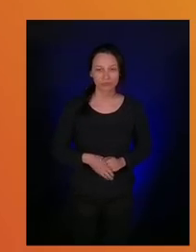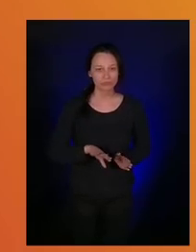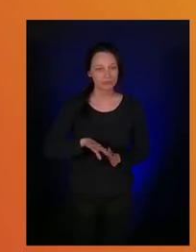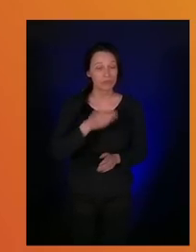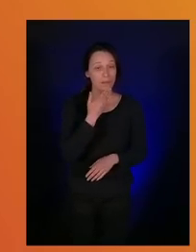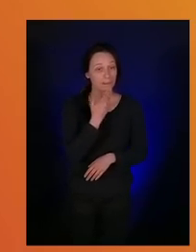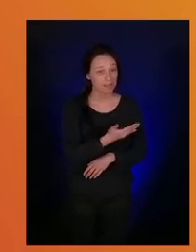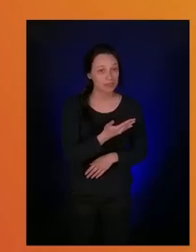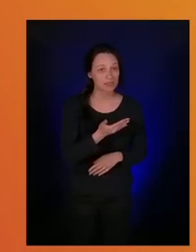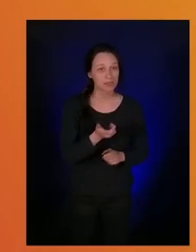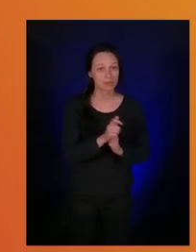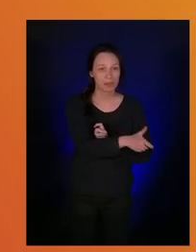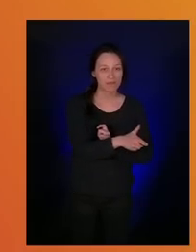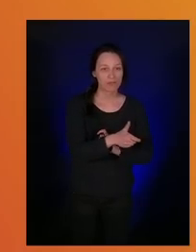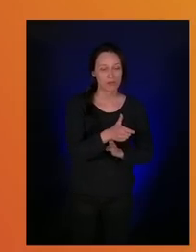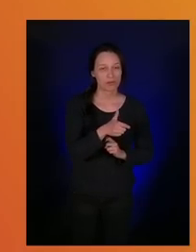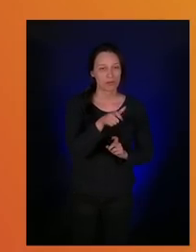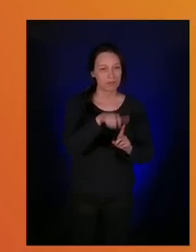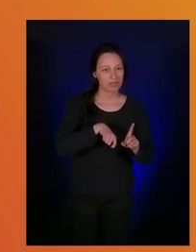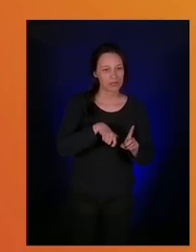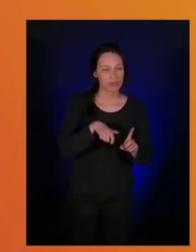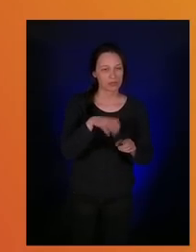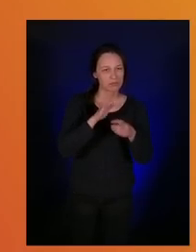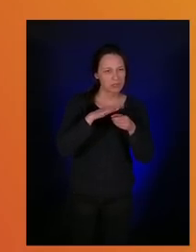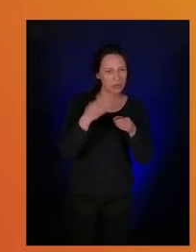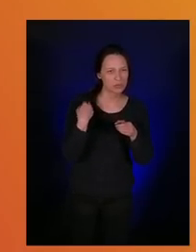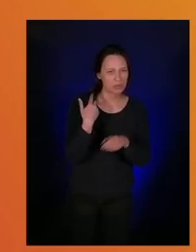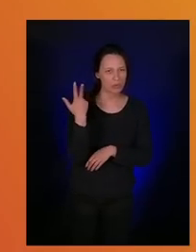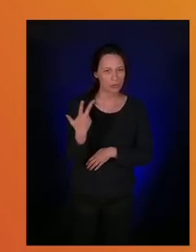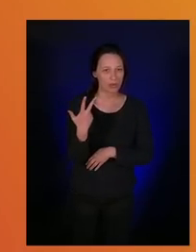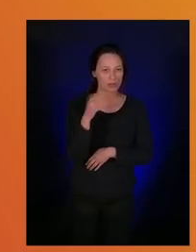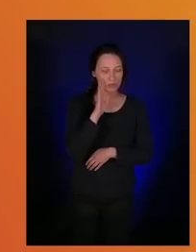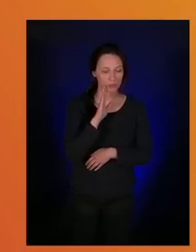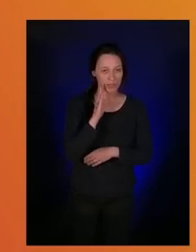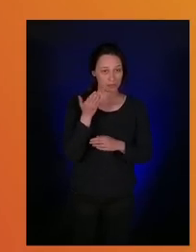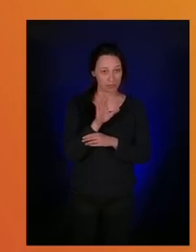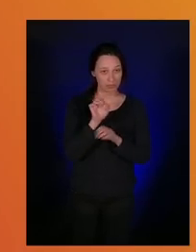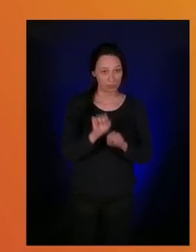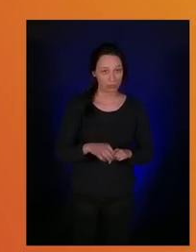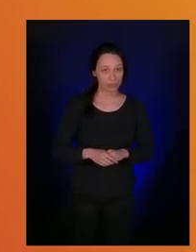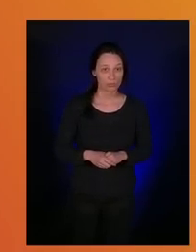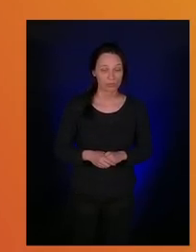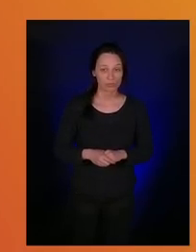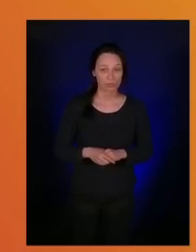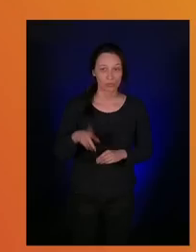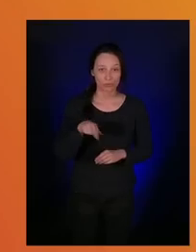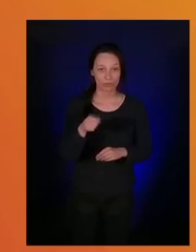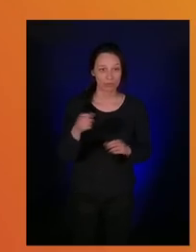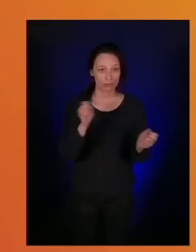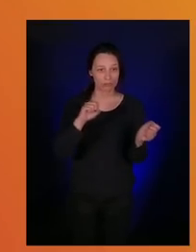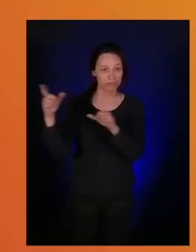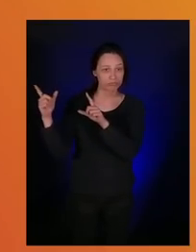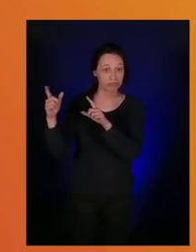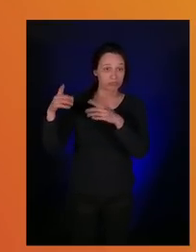camarade au micro numéro 3, qui se présente bien. Normalement, ça devrait s'afficher, on m'a dit. Pierre